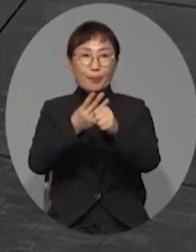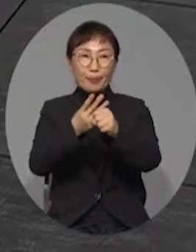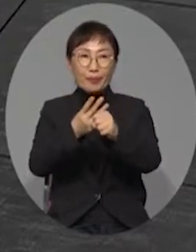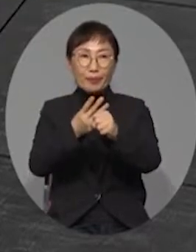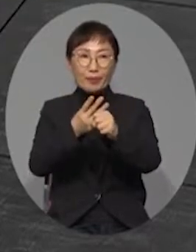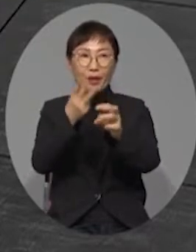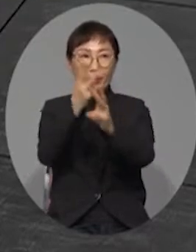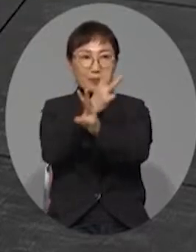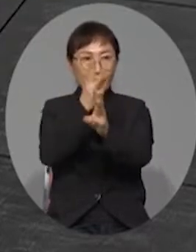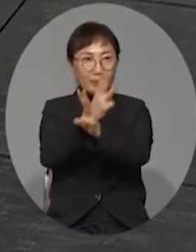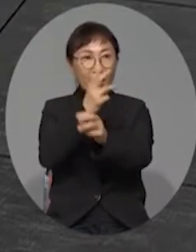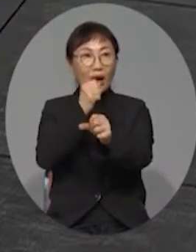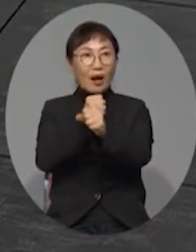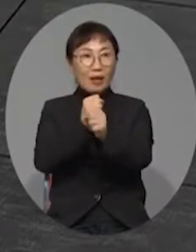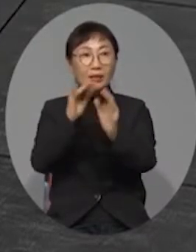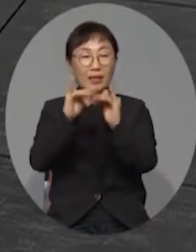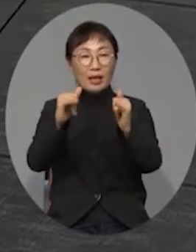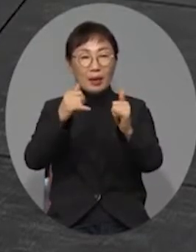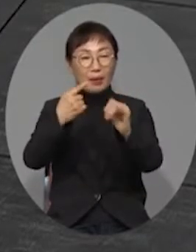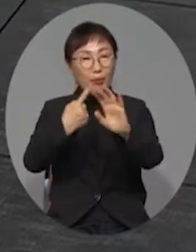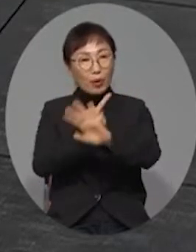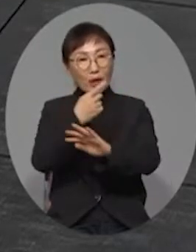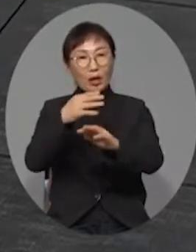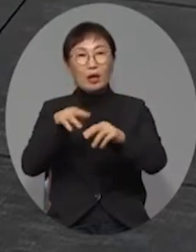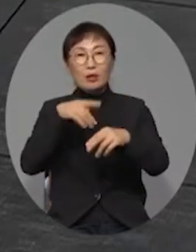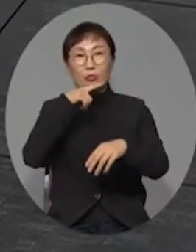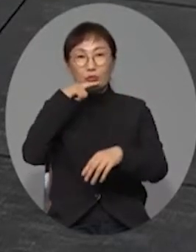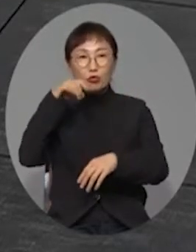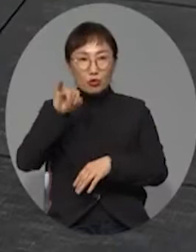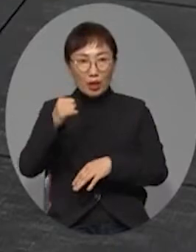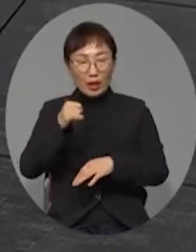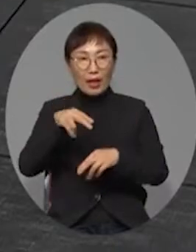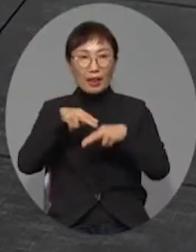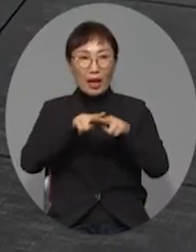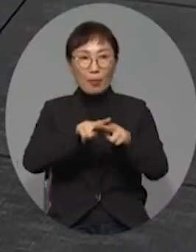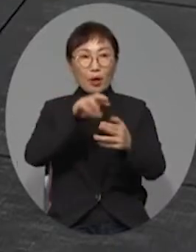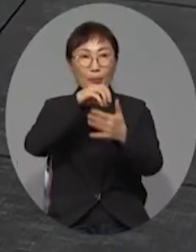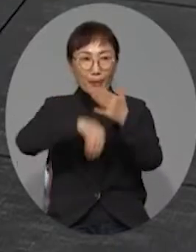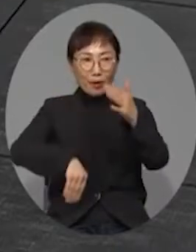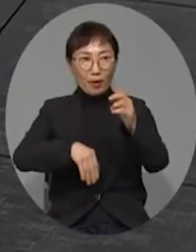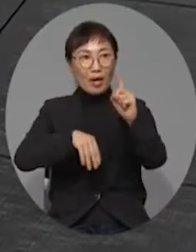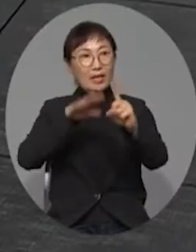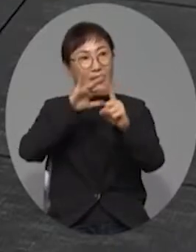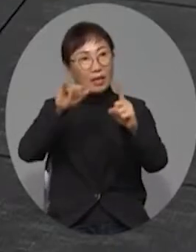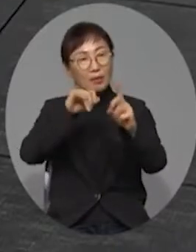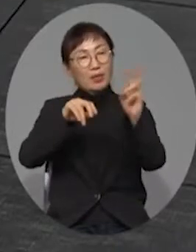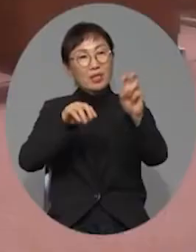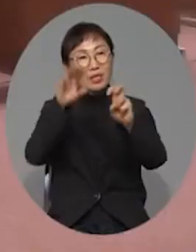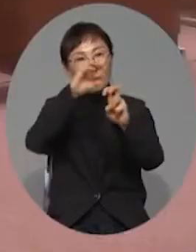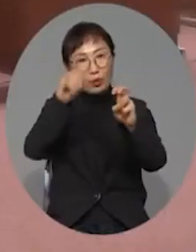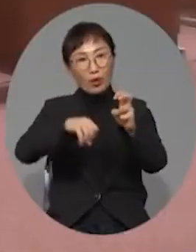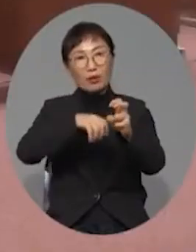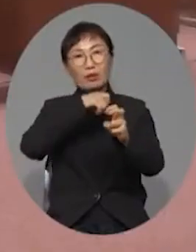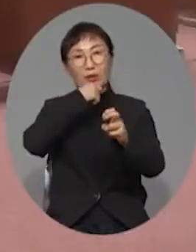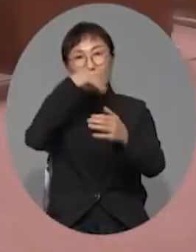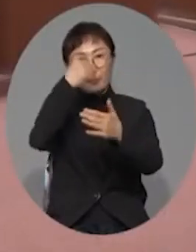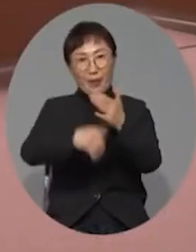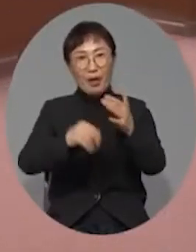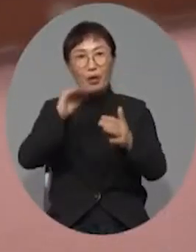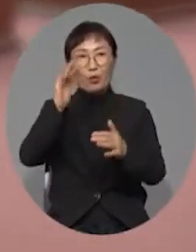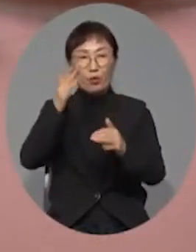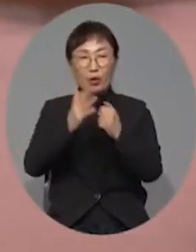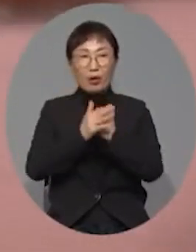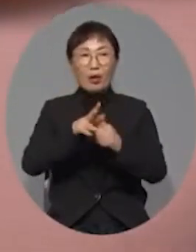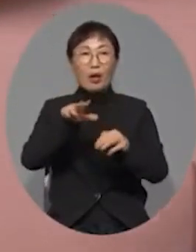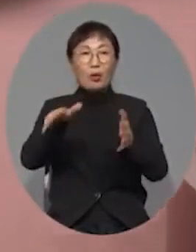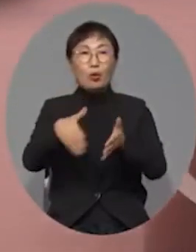불출마하는 순창과 남원을 제외하고 한 명이 20% 감점을 받게 될 전망입니다. 도의원은